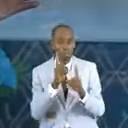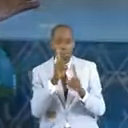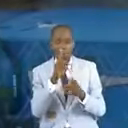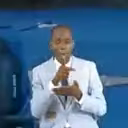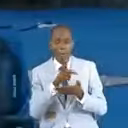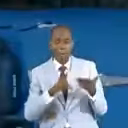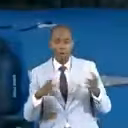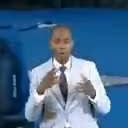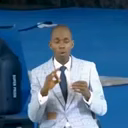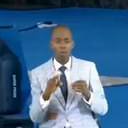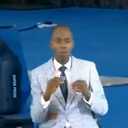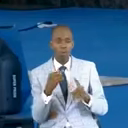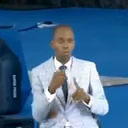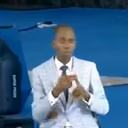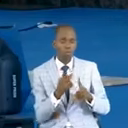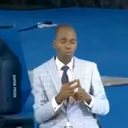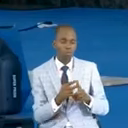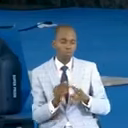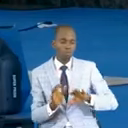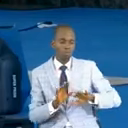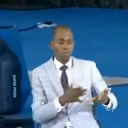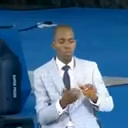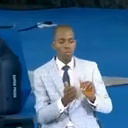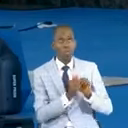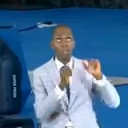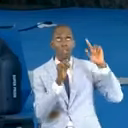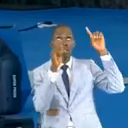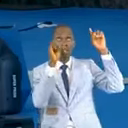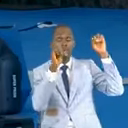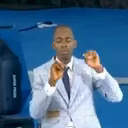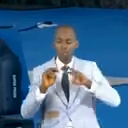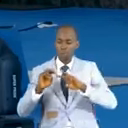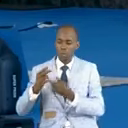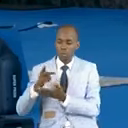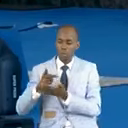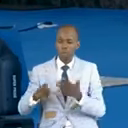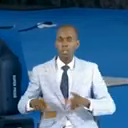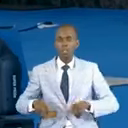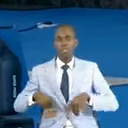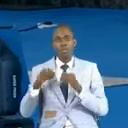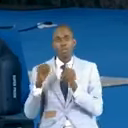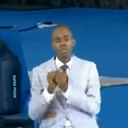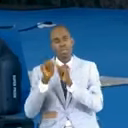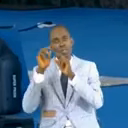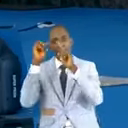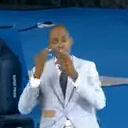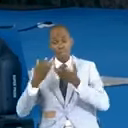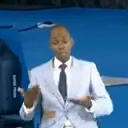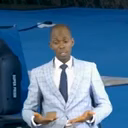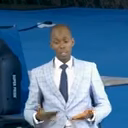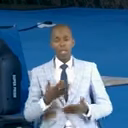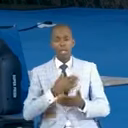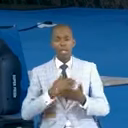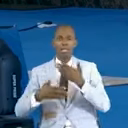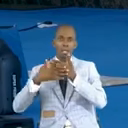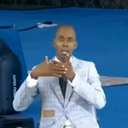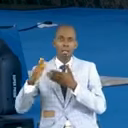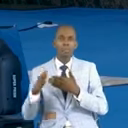na anyị so Kraịst nwụkọ, ụzọ nke ọzọ bụ na anyị so Kraịst dịkọkwa ndụ ugbu a na n'ebighị